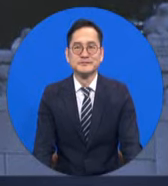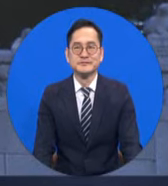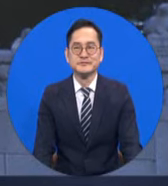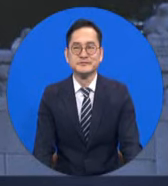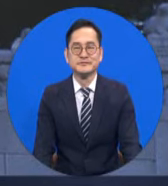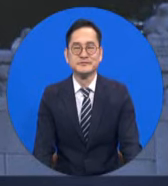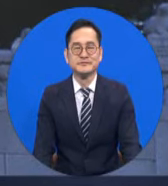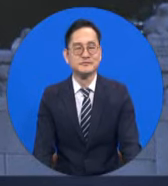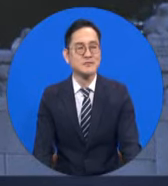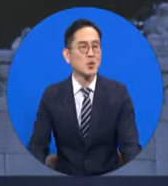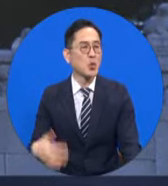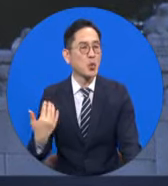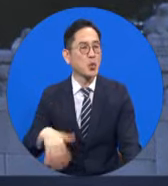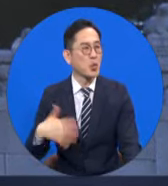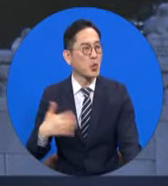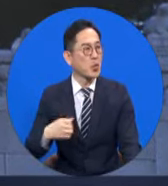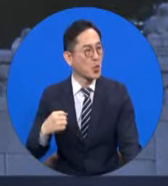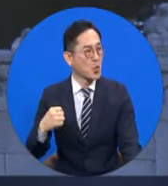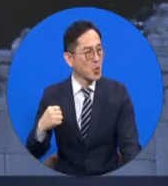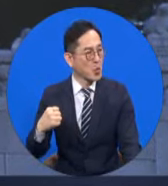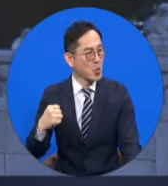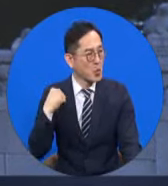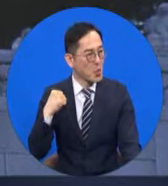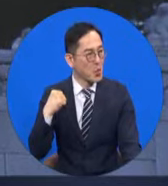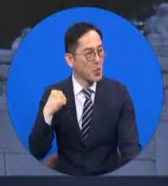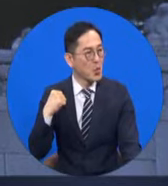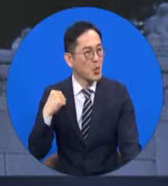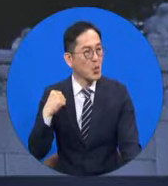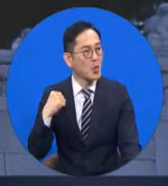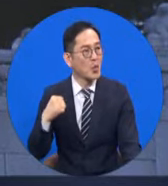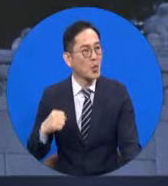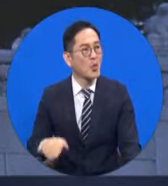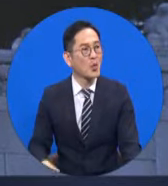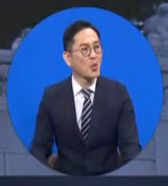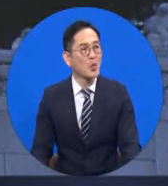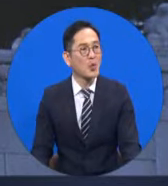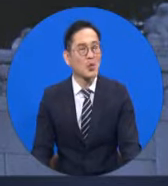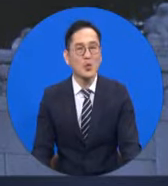야, 이거 막강하네요. 다수당이냐, 180석이냐,